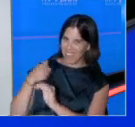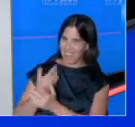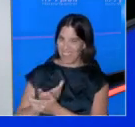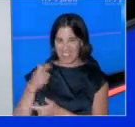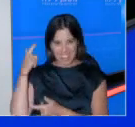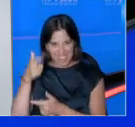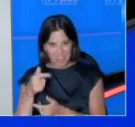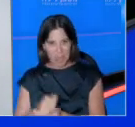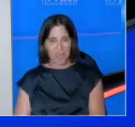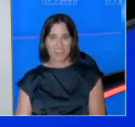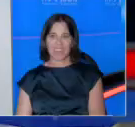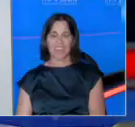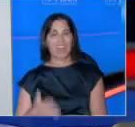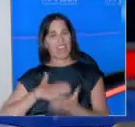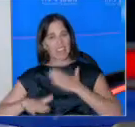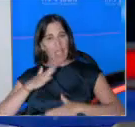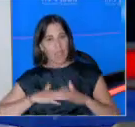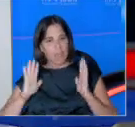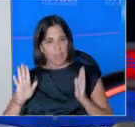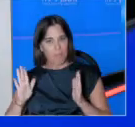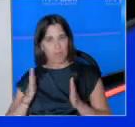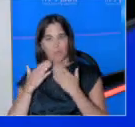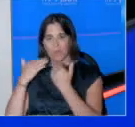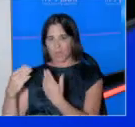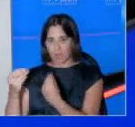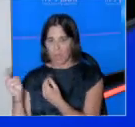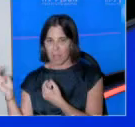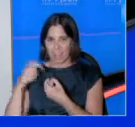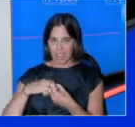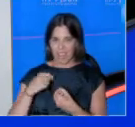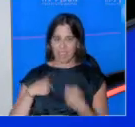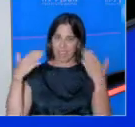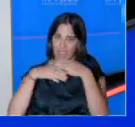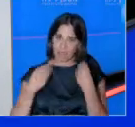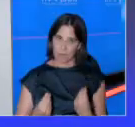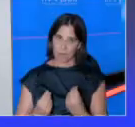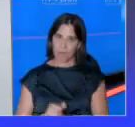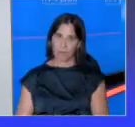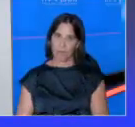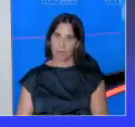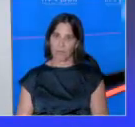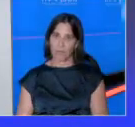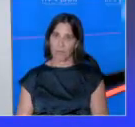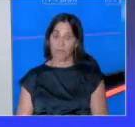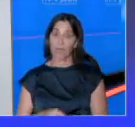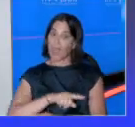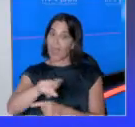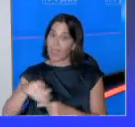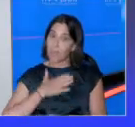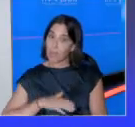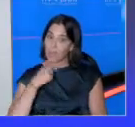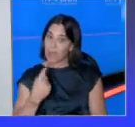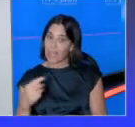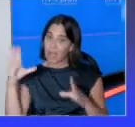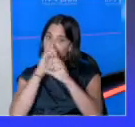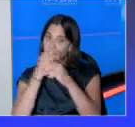בראש, נעמת לי מאוד, תודה רבה לך שהצטרפת אל הערב טוב. תודה לכם. כל טוב להתראות. ואתם, אני רוצה להגיד לכם לילה